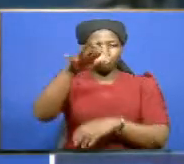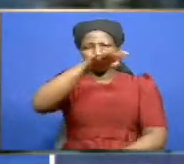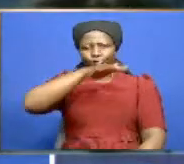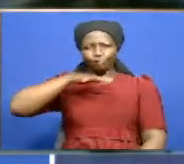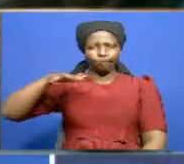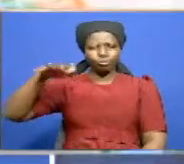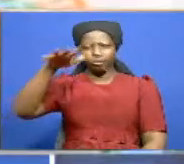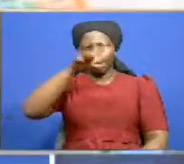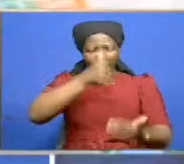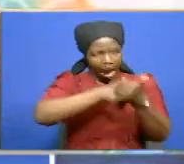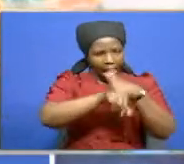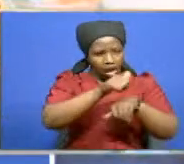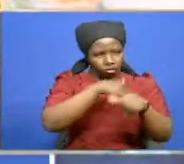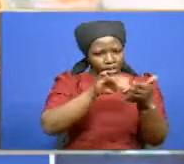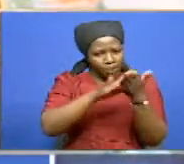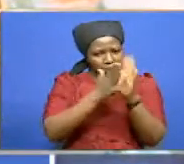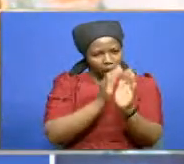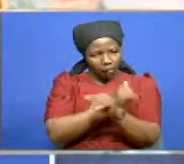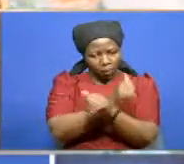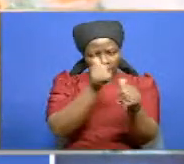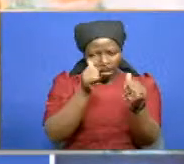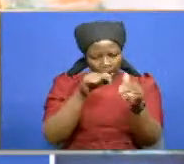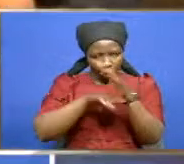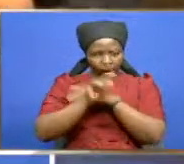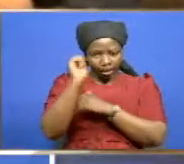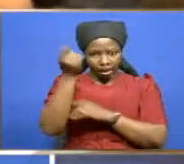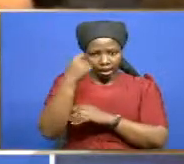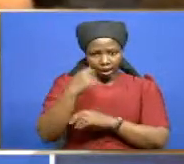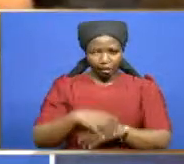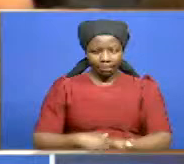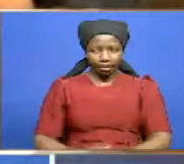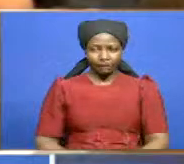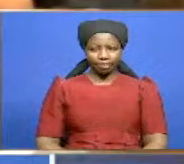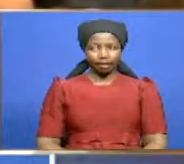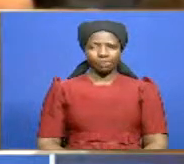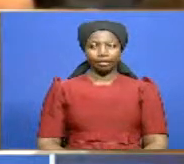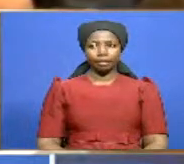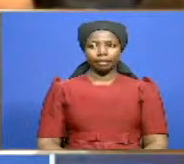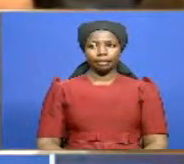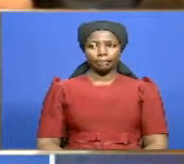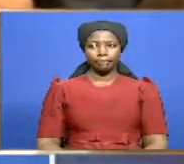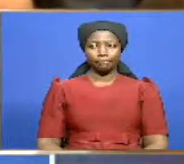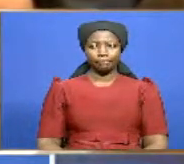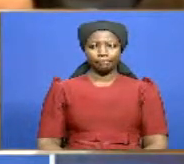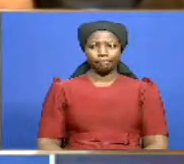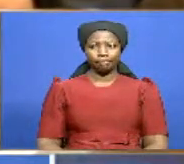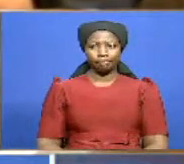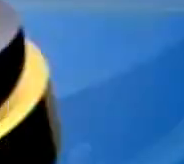nchini. Nancy Okware, Darubini ya Channel 1.